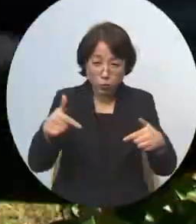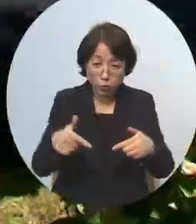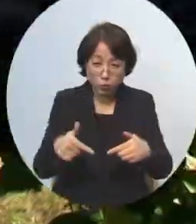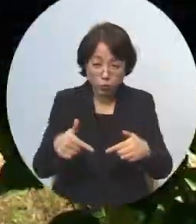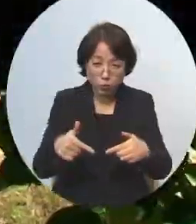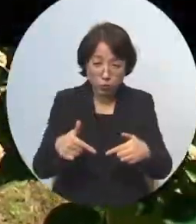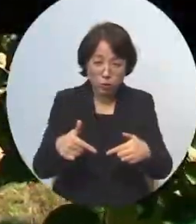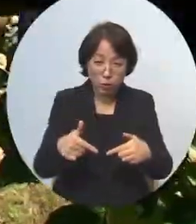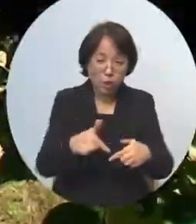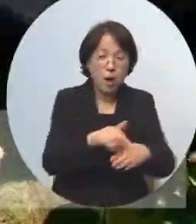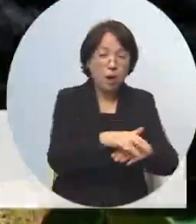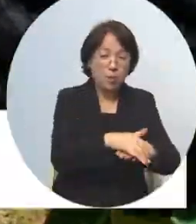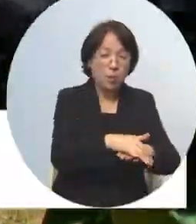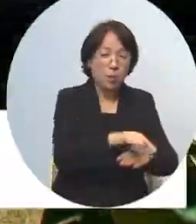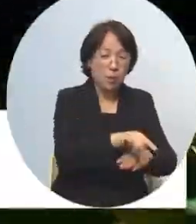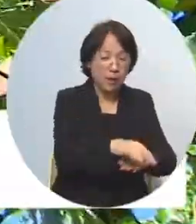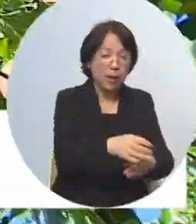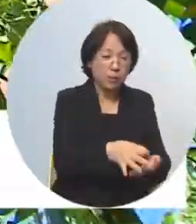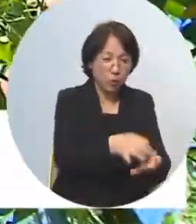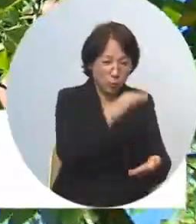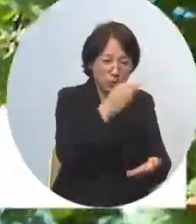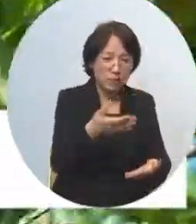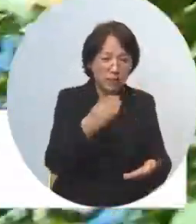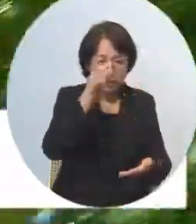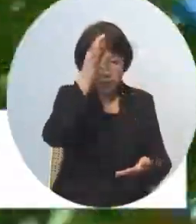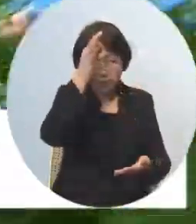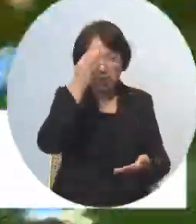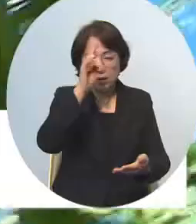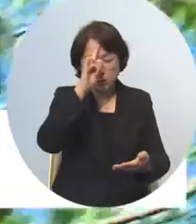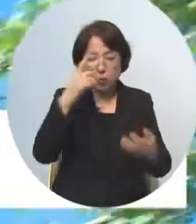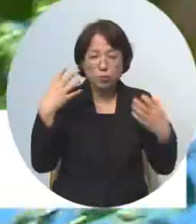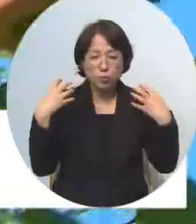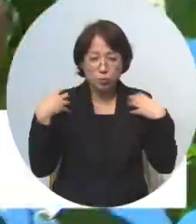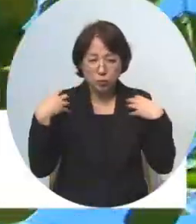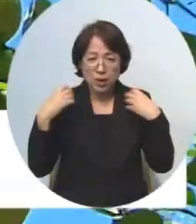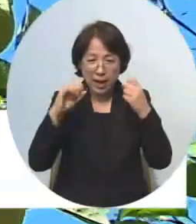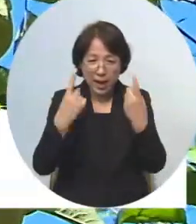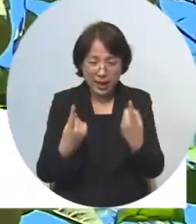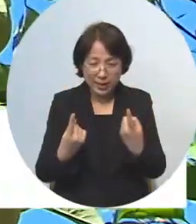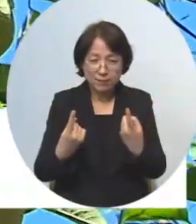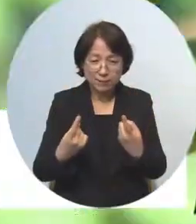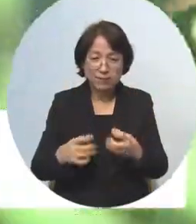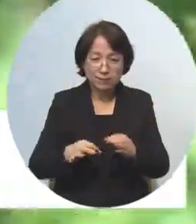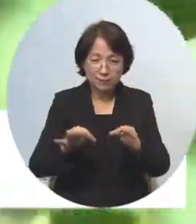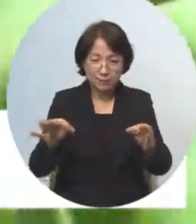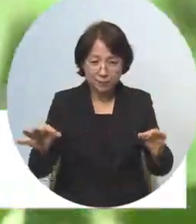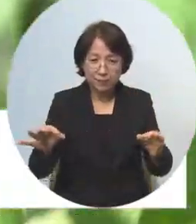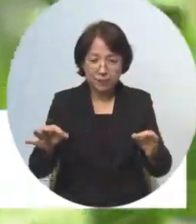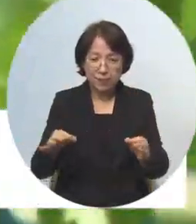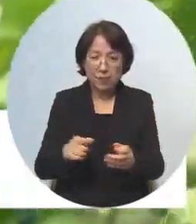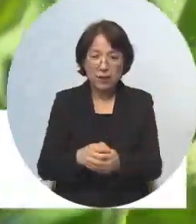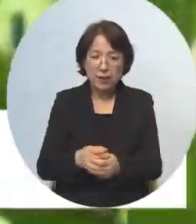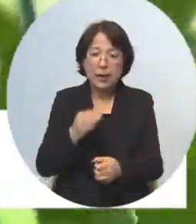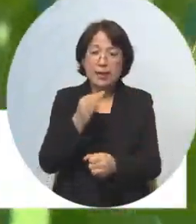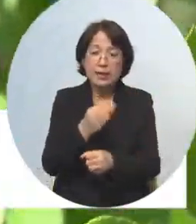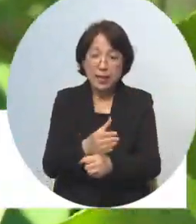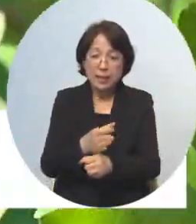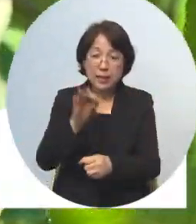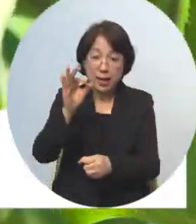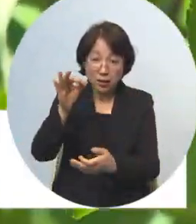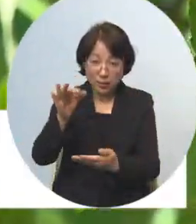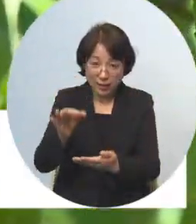높지만 정부 할인 지원에 힘입어 소비자 가격은 도매가 대비 상대적 으로 낮은 수준이 유지되고